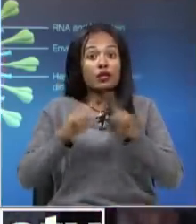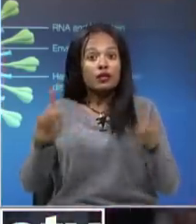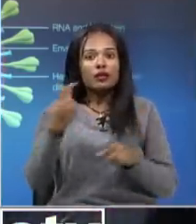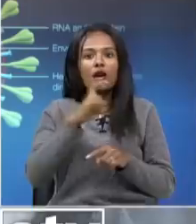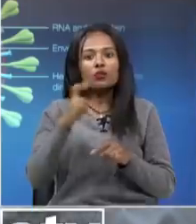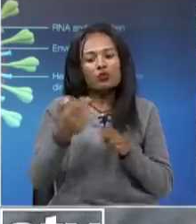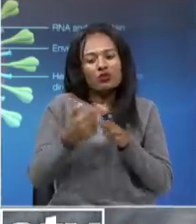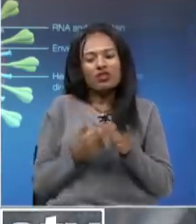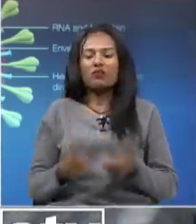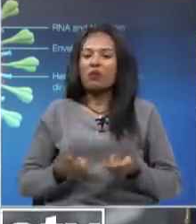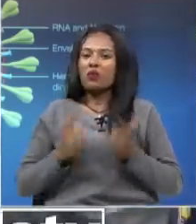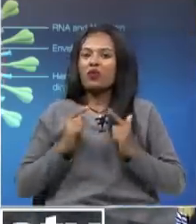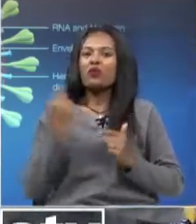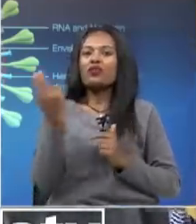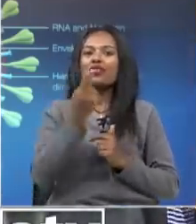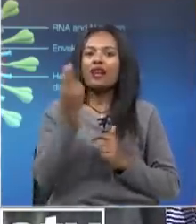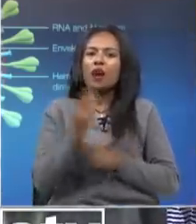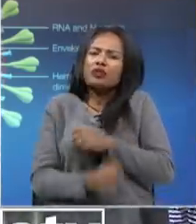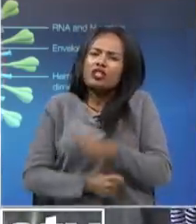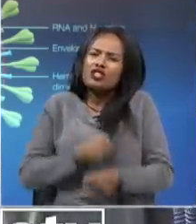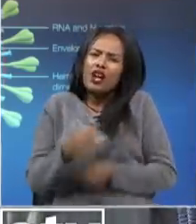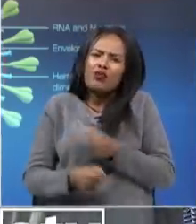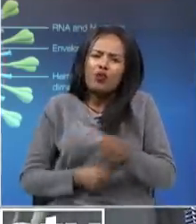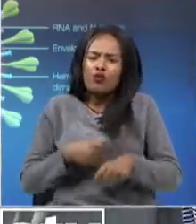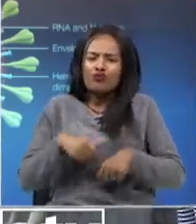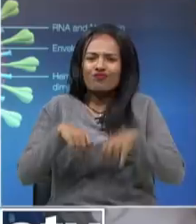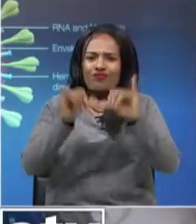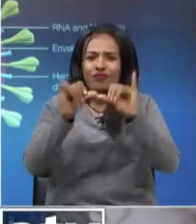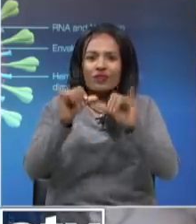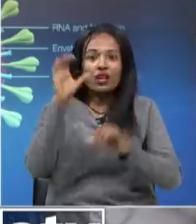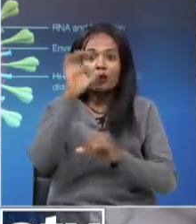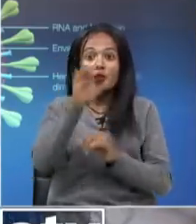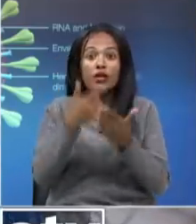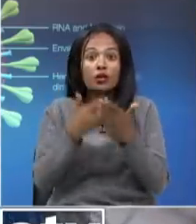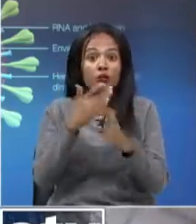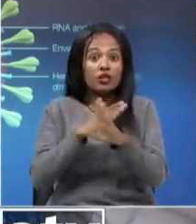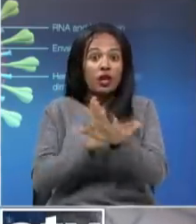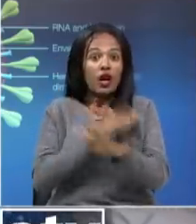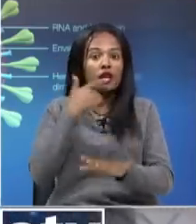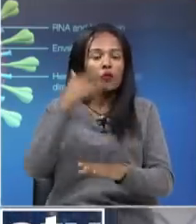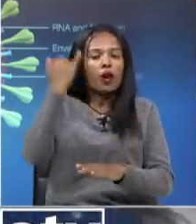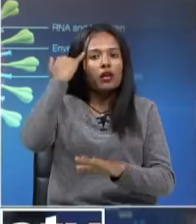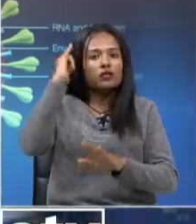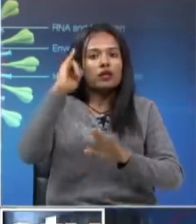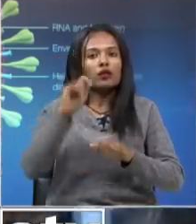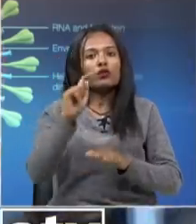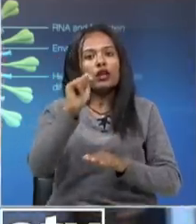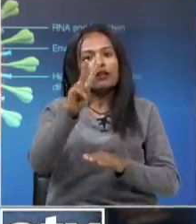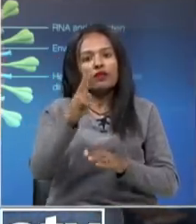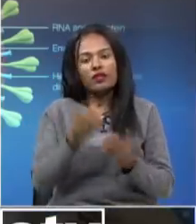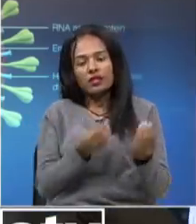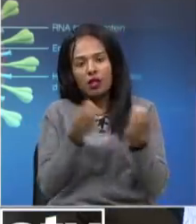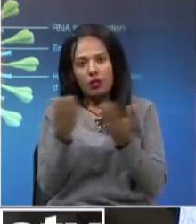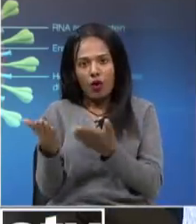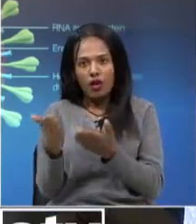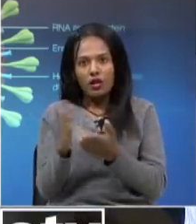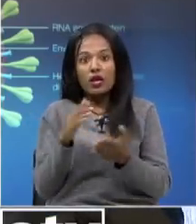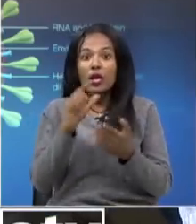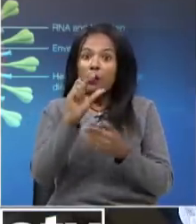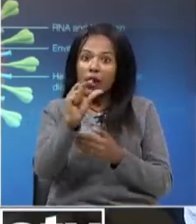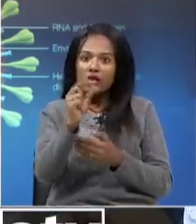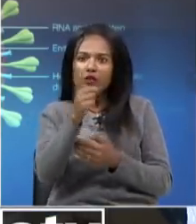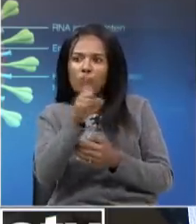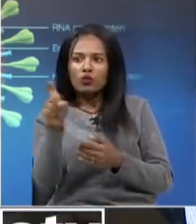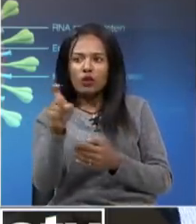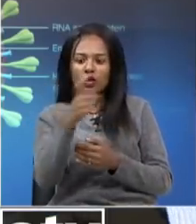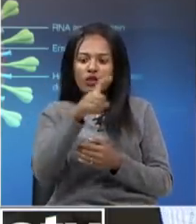የትራንስፖርት ጥረት በመኖሩ ተጠቃሚ ተጨናንቆ ለመሄድ ተገዷል። ይህ ቢስተካከልልን የሚል አስተያየቱን ለኢቲቪ ሰጥቷል። ቢያንስ 100ና